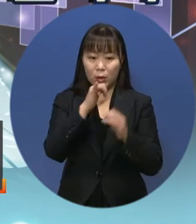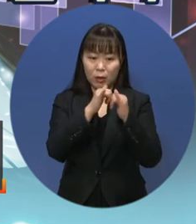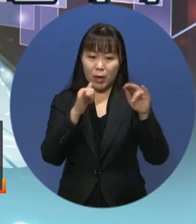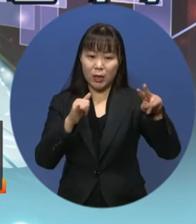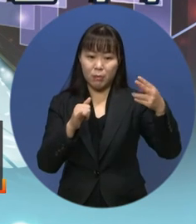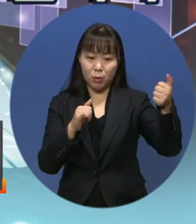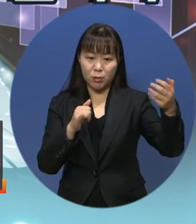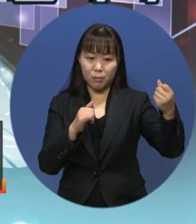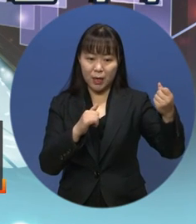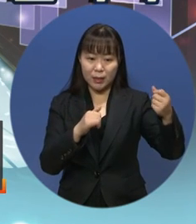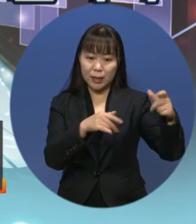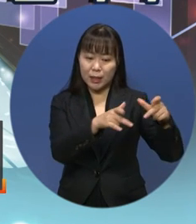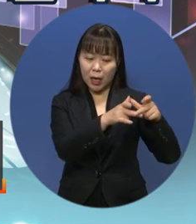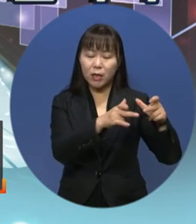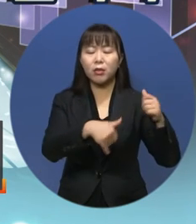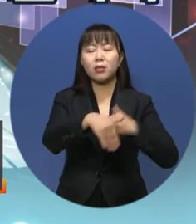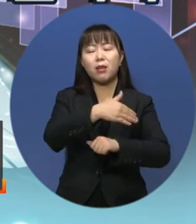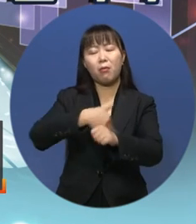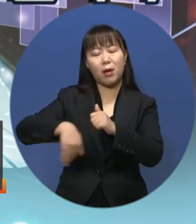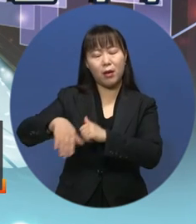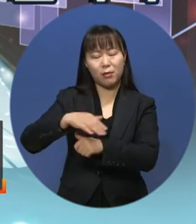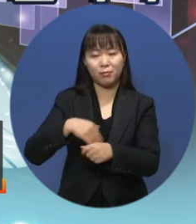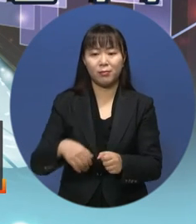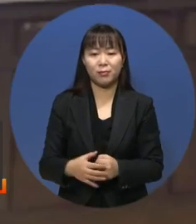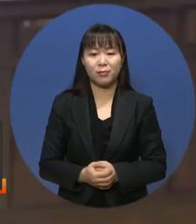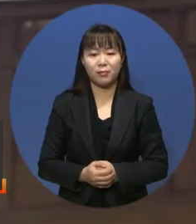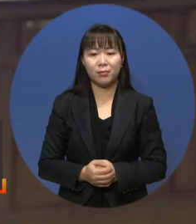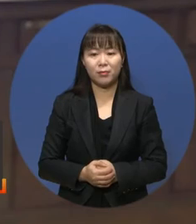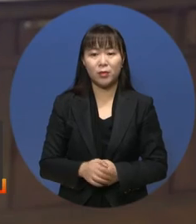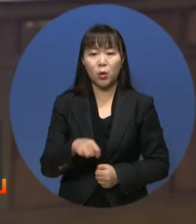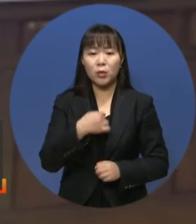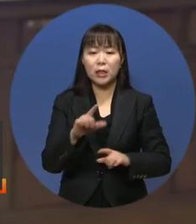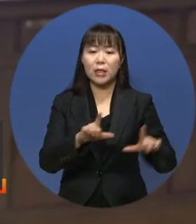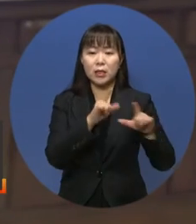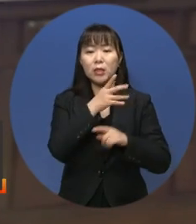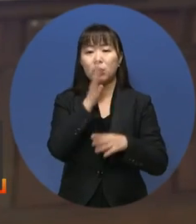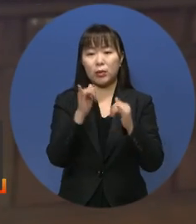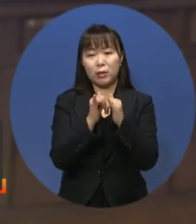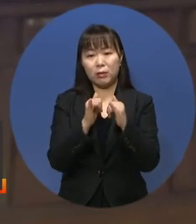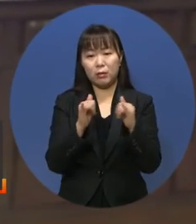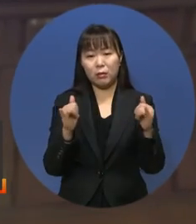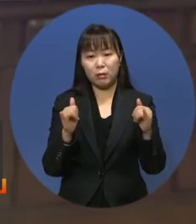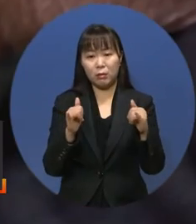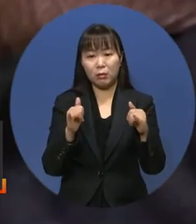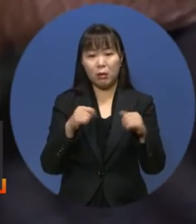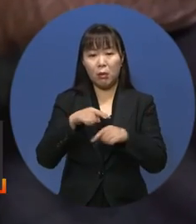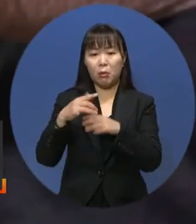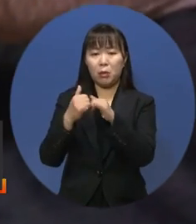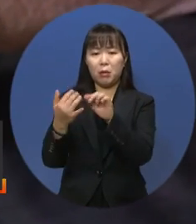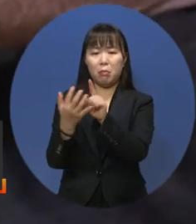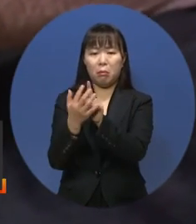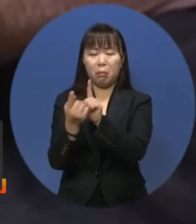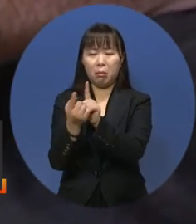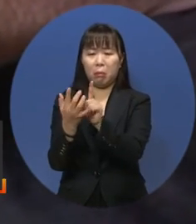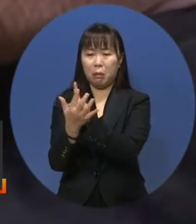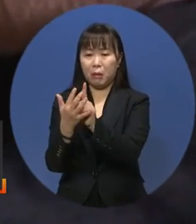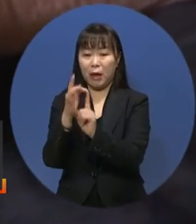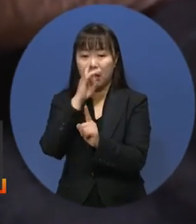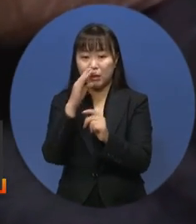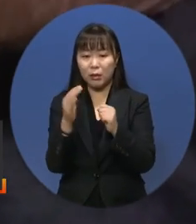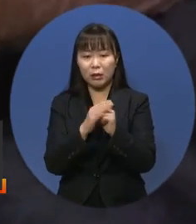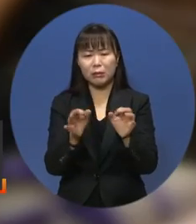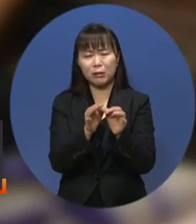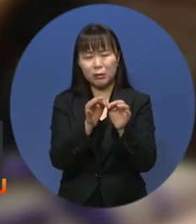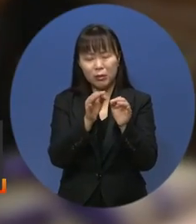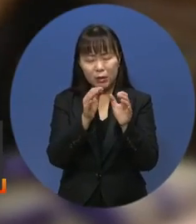250만 장애인들의 상황입니다. 홀로 사는 노인들은 외부인들과 만날 수 없다 보니까